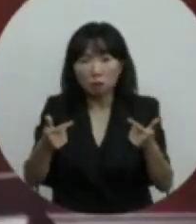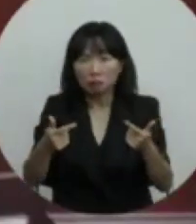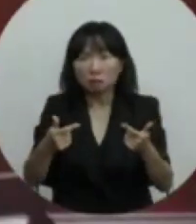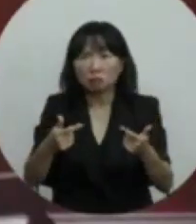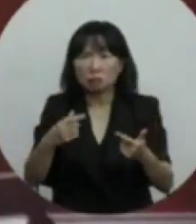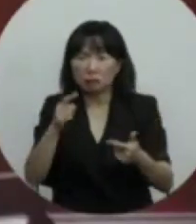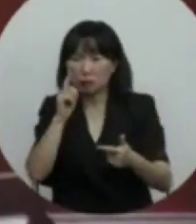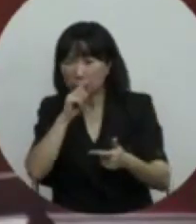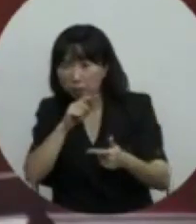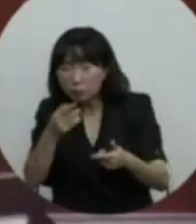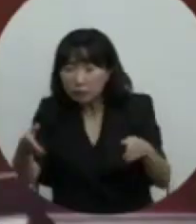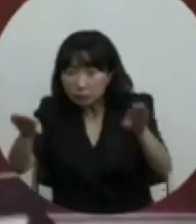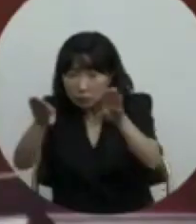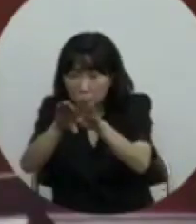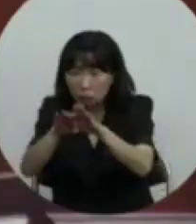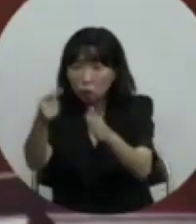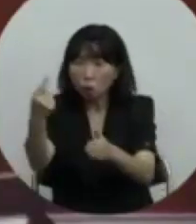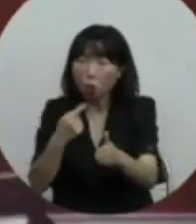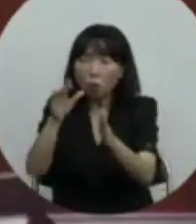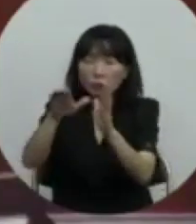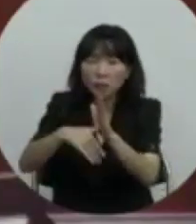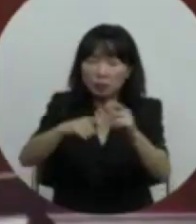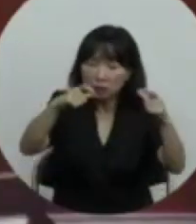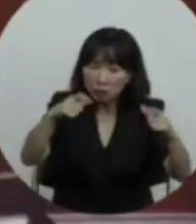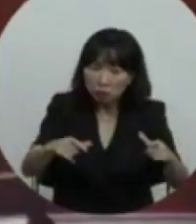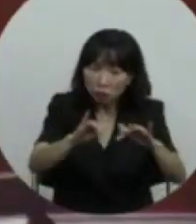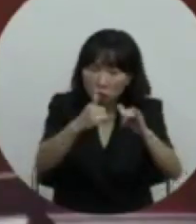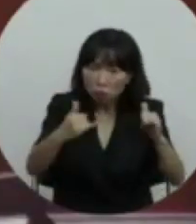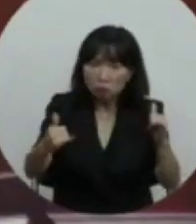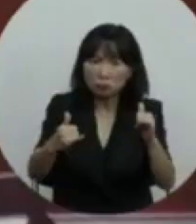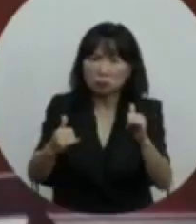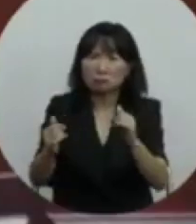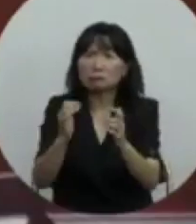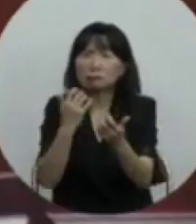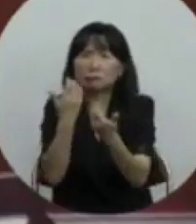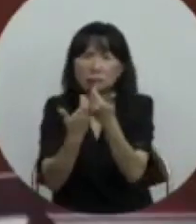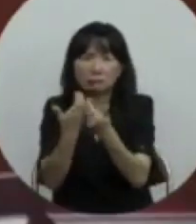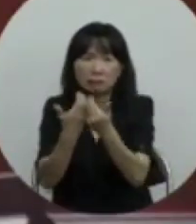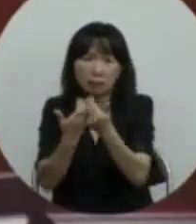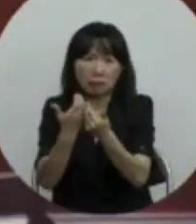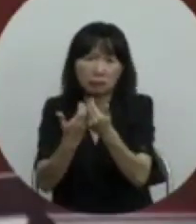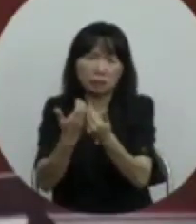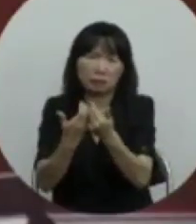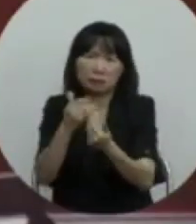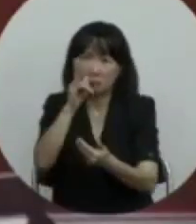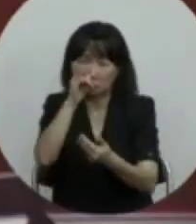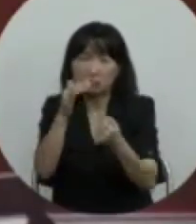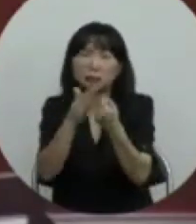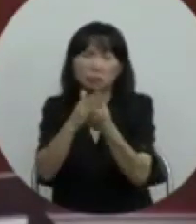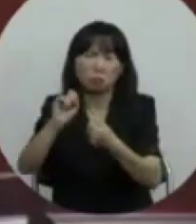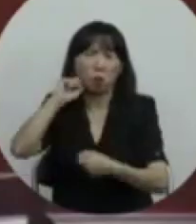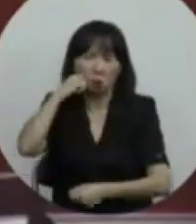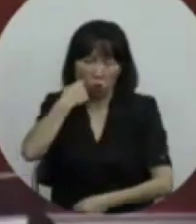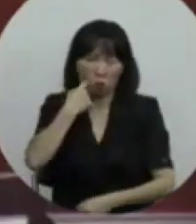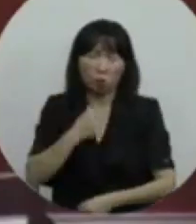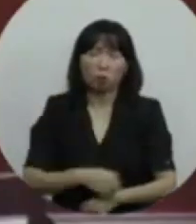들어올 때는 지역 주민들의 반대와 마찰로 진행하는 데 어려움이 있습니다.